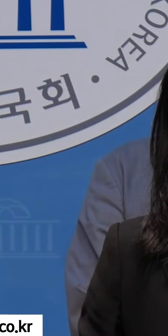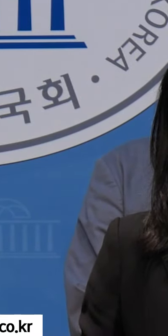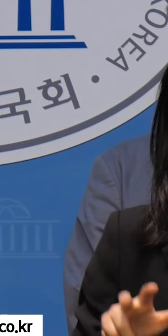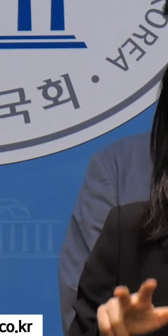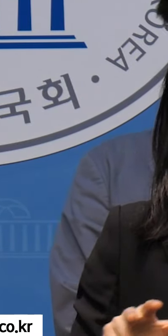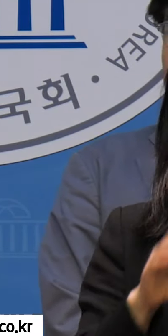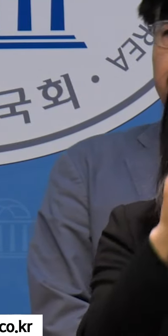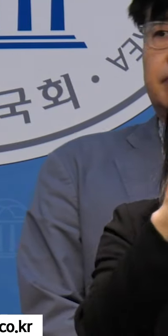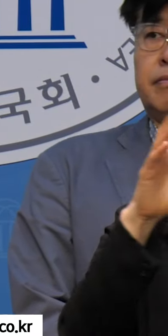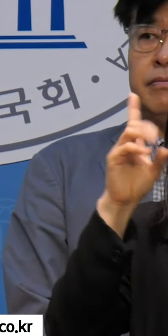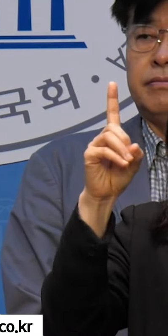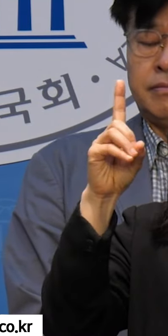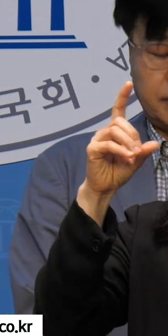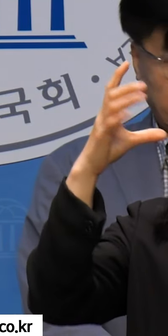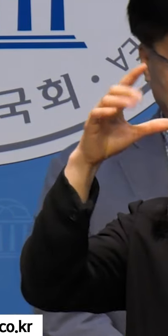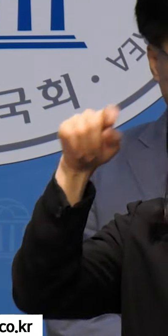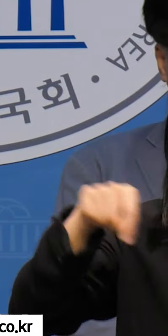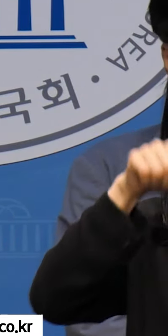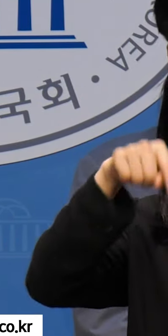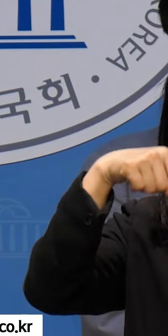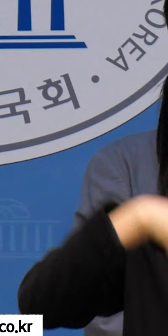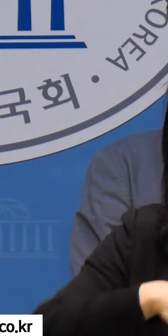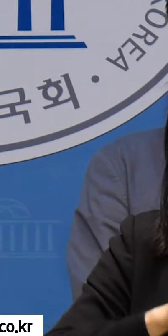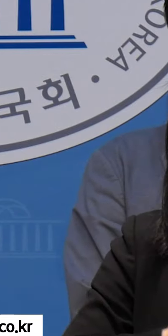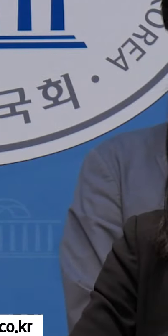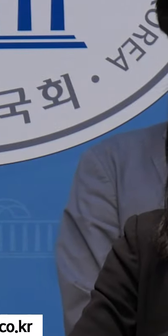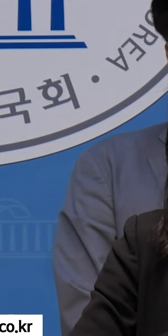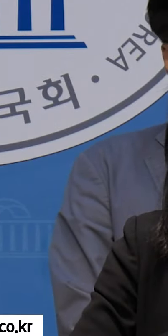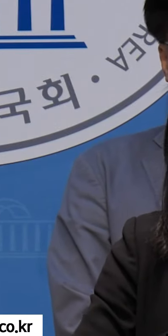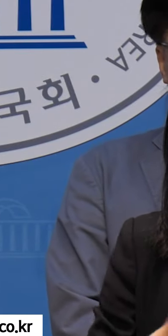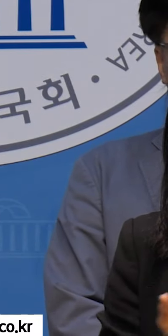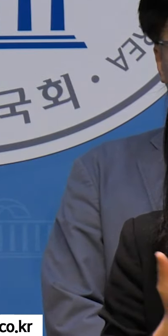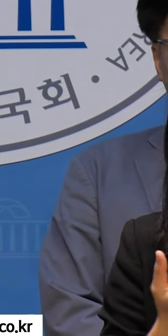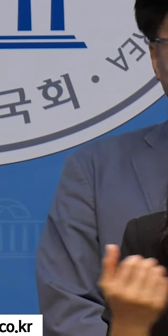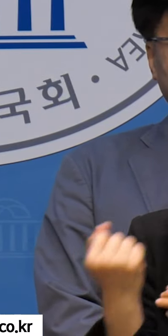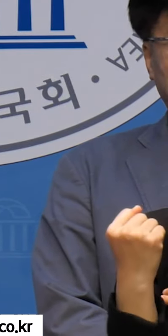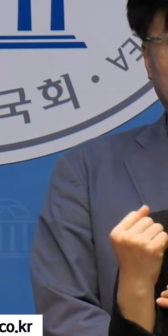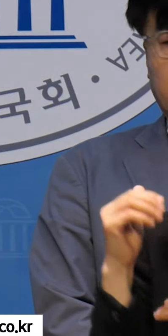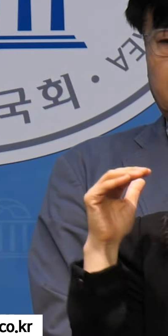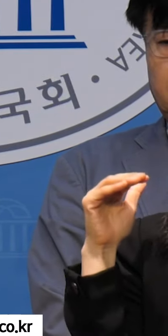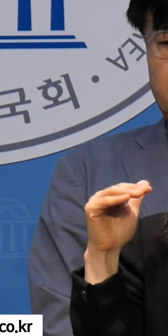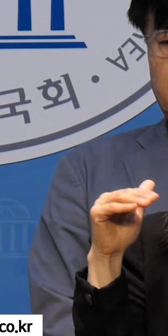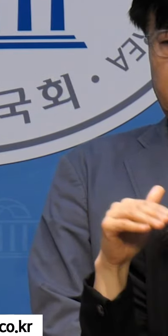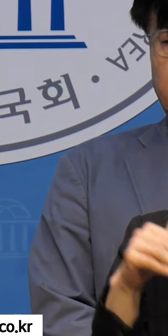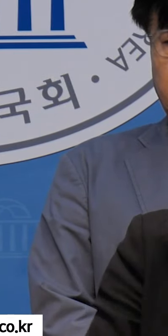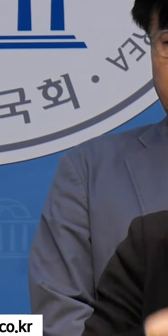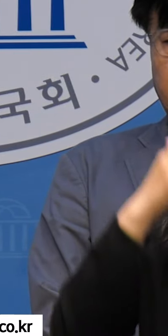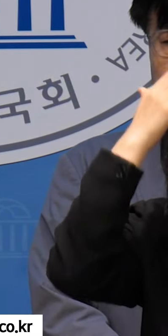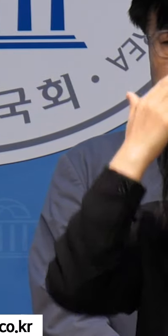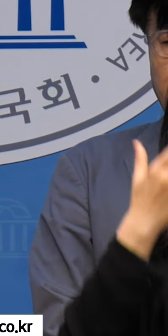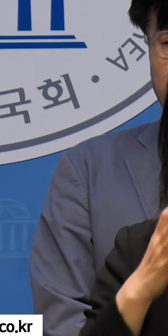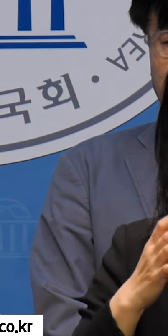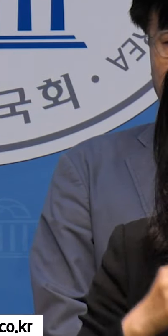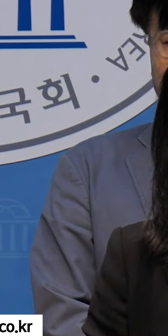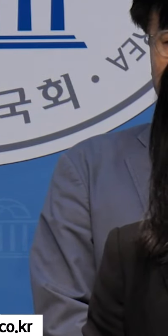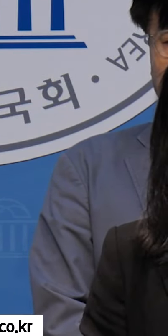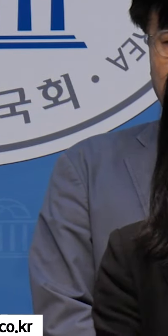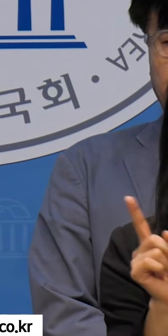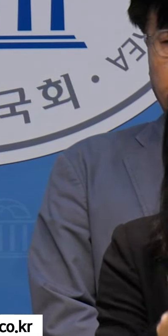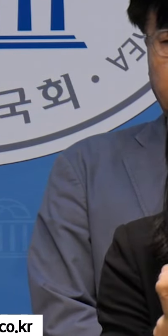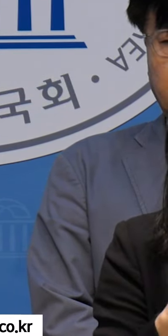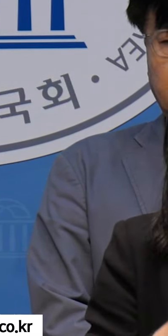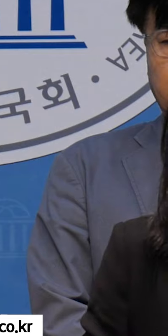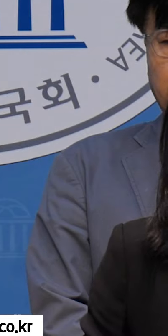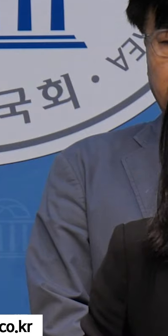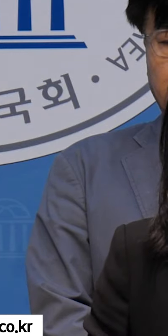지금 OECD 국가 중에 거의 잠재적인 성장 동력이 최하위 수준으로 지금 계속 떨어지고 있습니다. 그 핵심 이유가